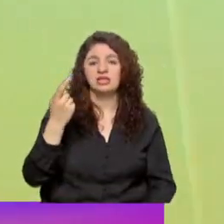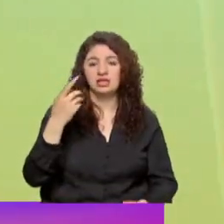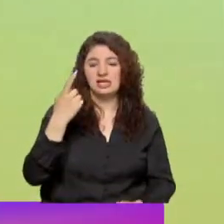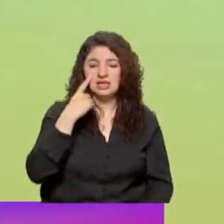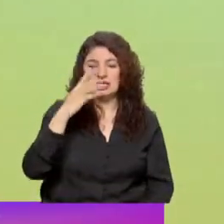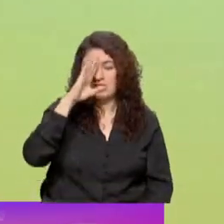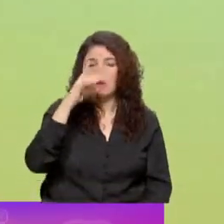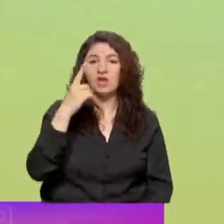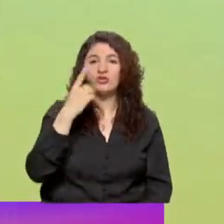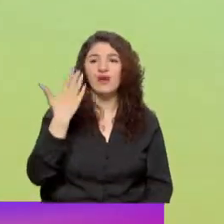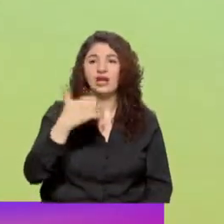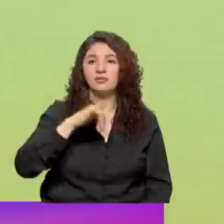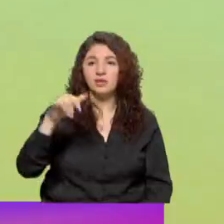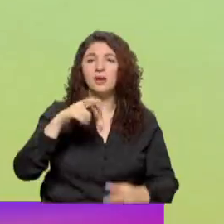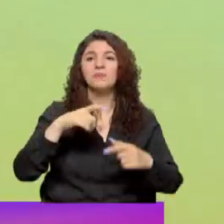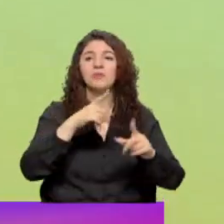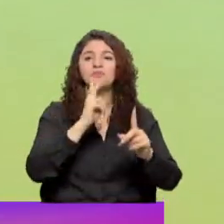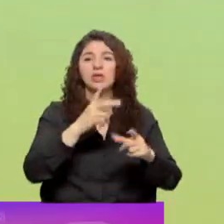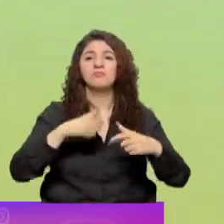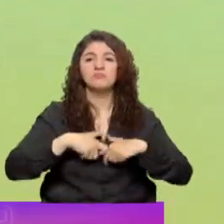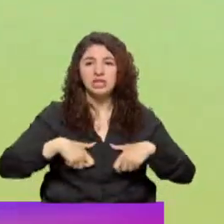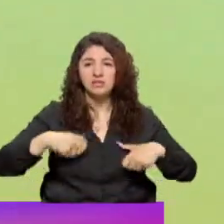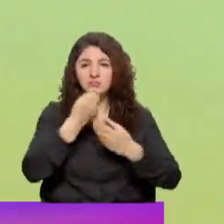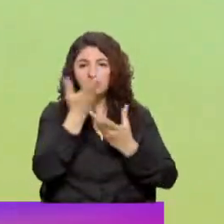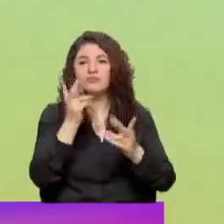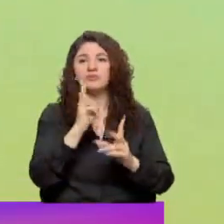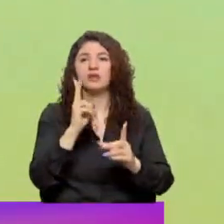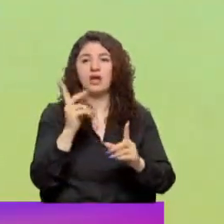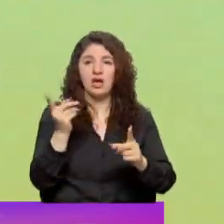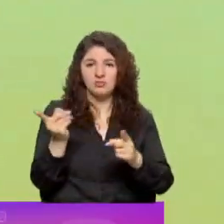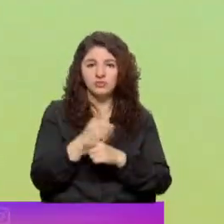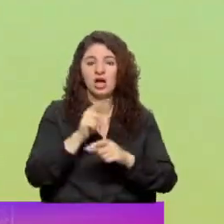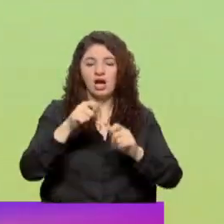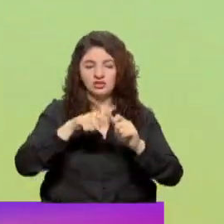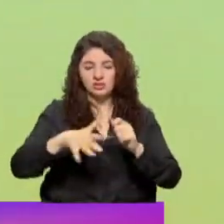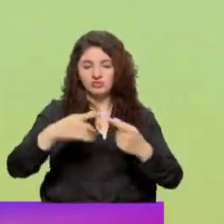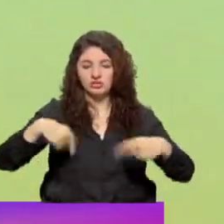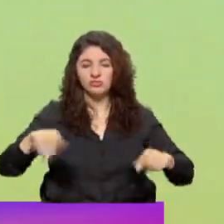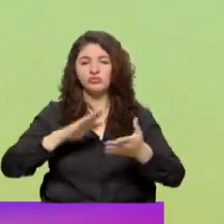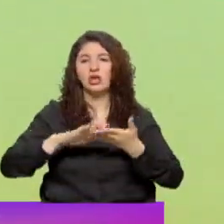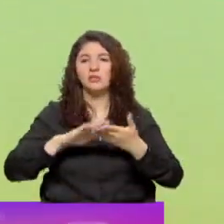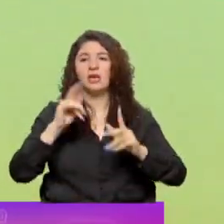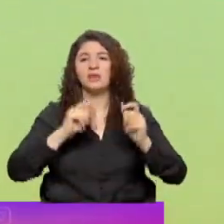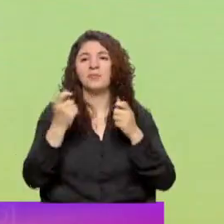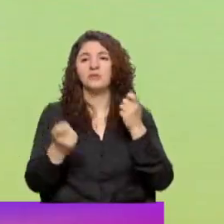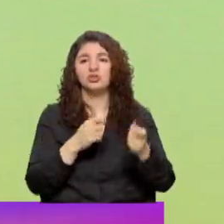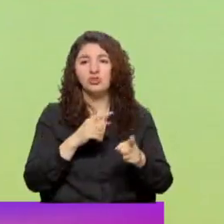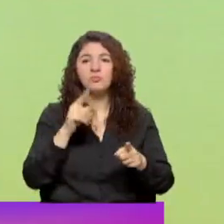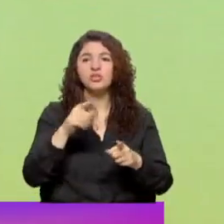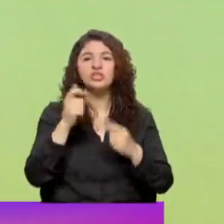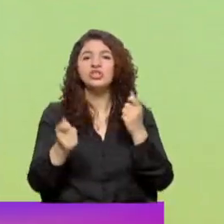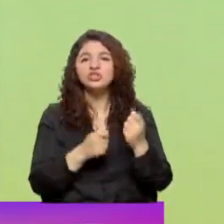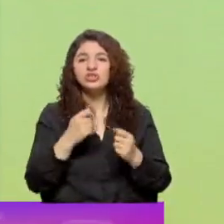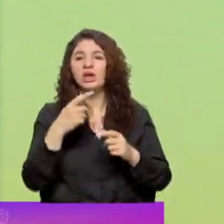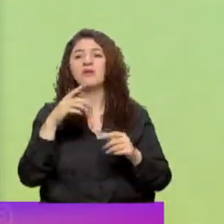Havalimanı millet bahçesi ve millet bahçesi ait sosyal donatılar inşaatları ile altyapı ve çevre düzenleme yapım işi böyle bir iş ve